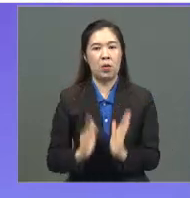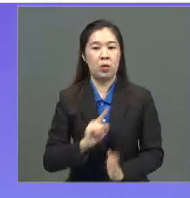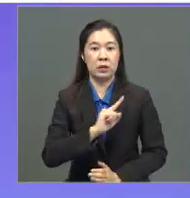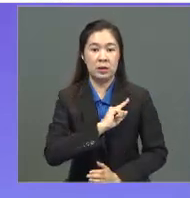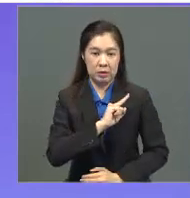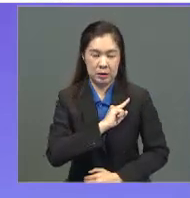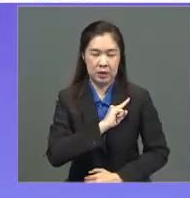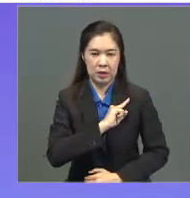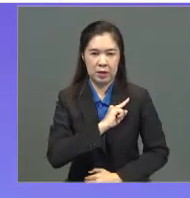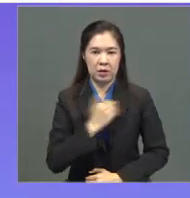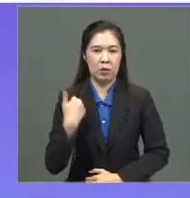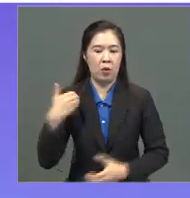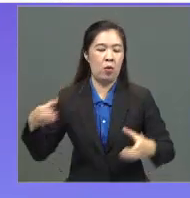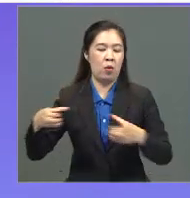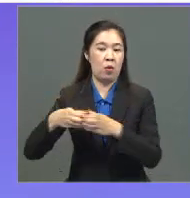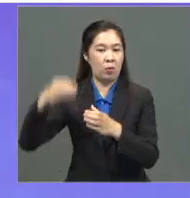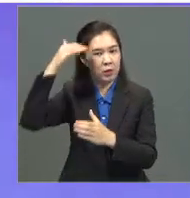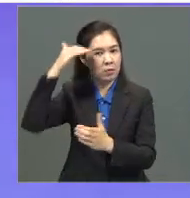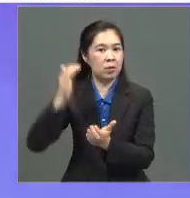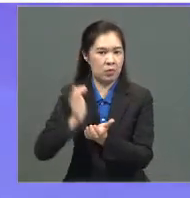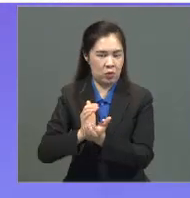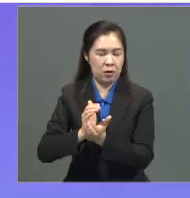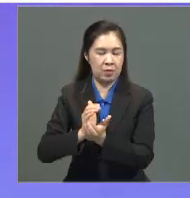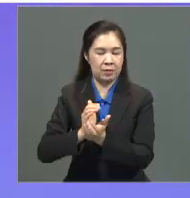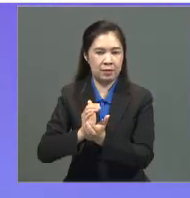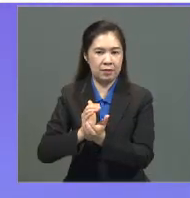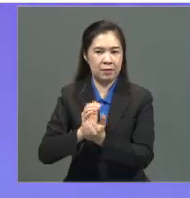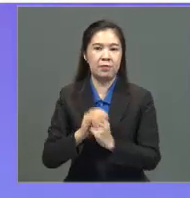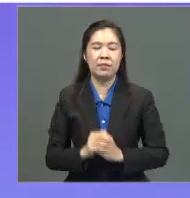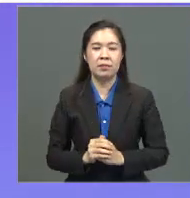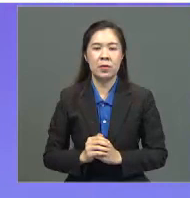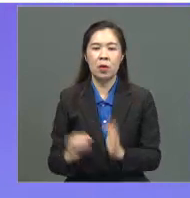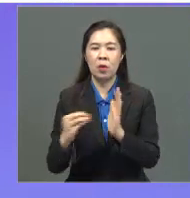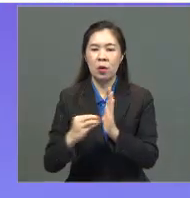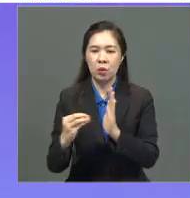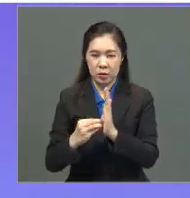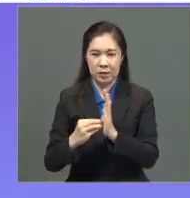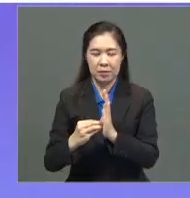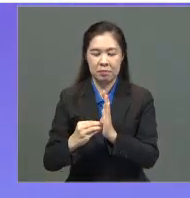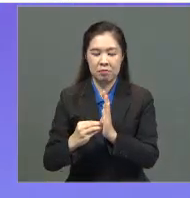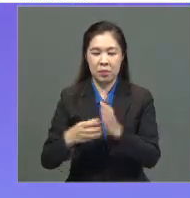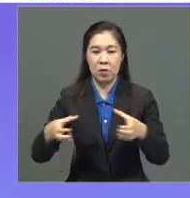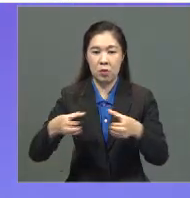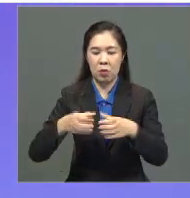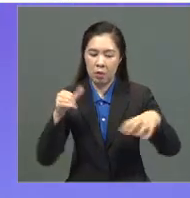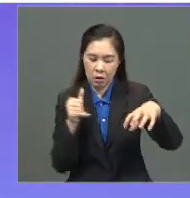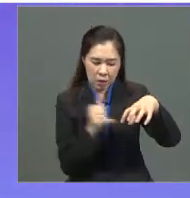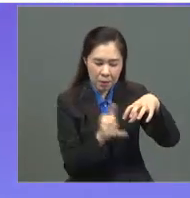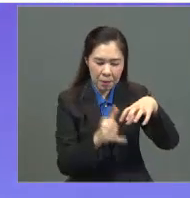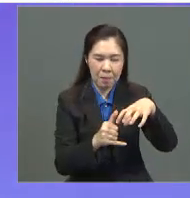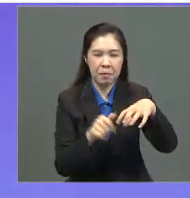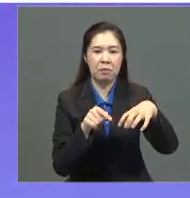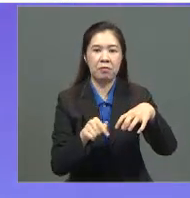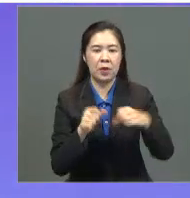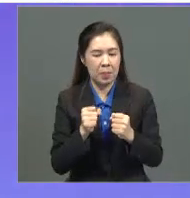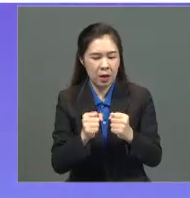เจ้าหน้าที่ชุดสืบสวนนะครับจากพร้อมจัดการตำรวจภูธรภาค 1และก็ตำรวจกองปราบปรามรวมถึงตำรวจนครบาลลงพื้นที่ลพบุรีทันทีเพื่อ